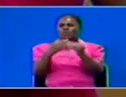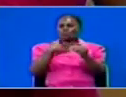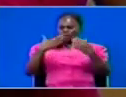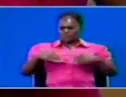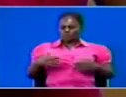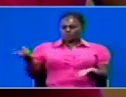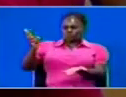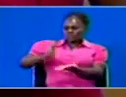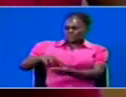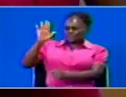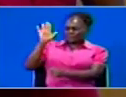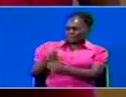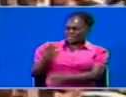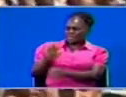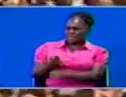kwa wingi.